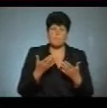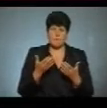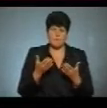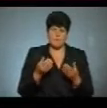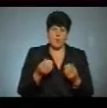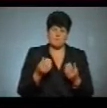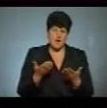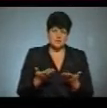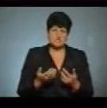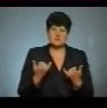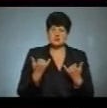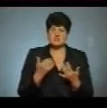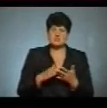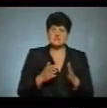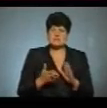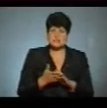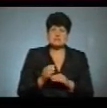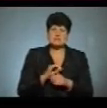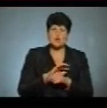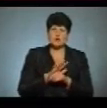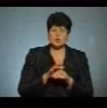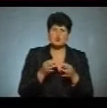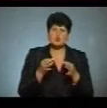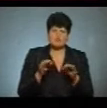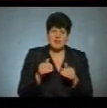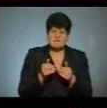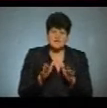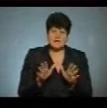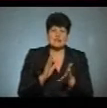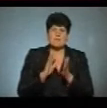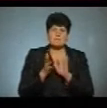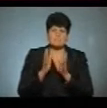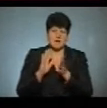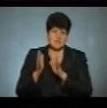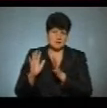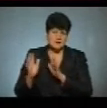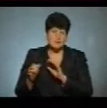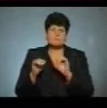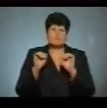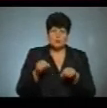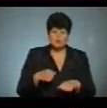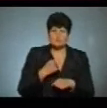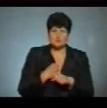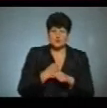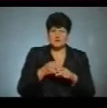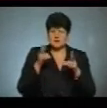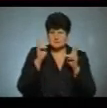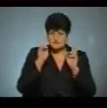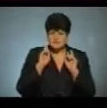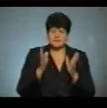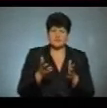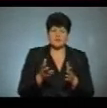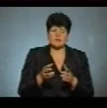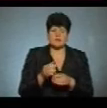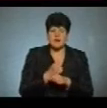Дениса Шмигаля, нинішня ситуація з коронавірусом дозволяє відкрити парки і сквери. Можуть запрацювати салони краси, літні майданчики кафе